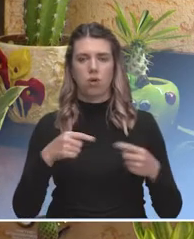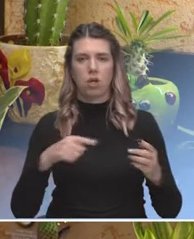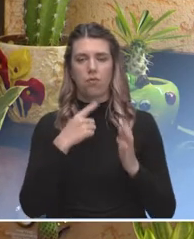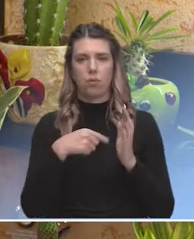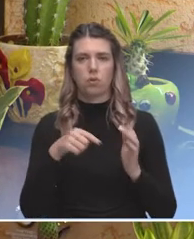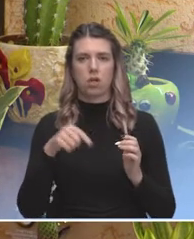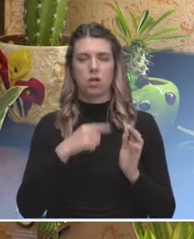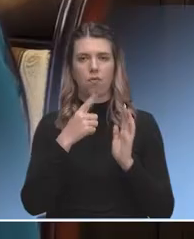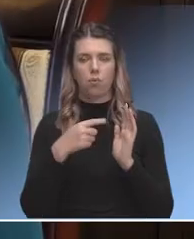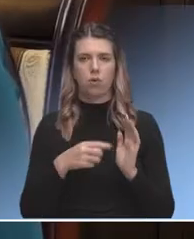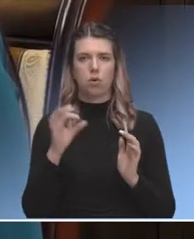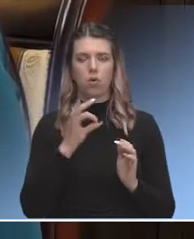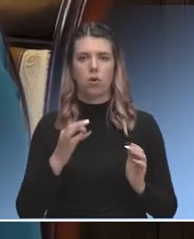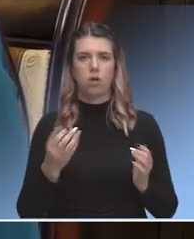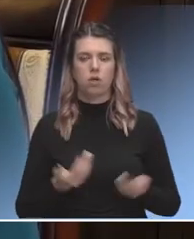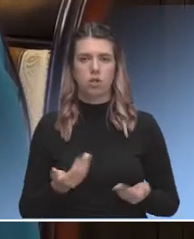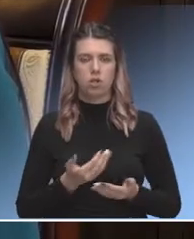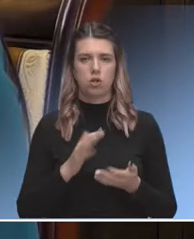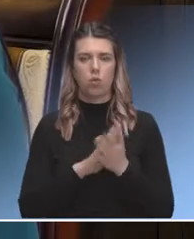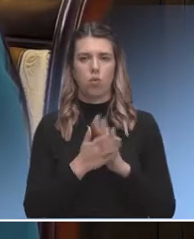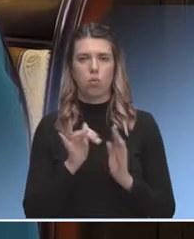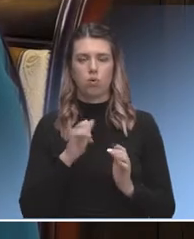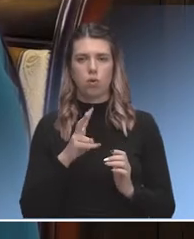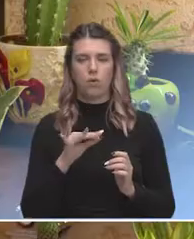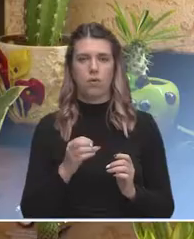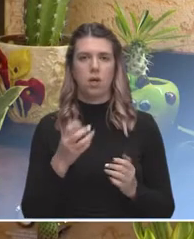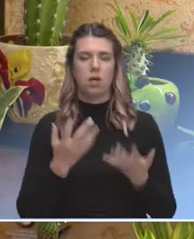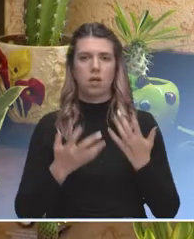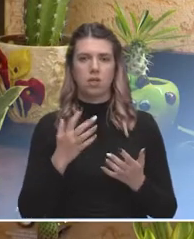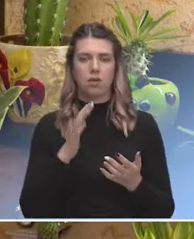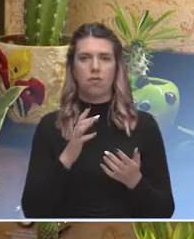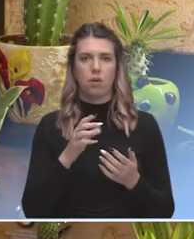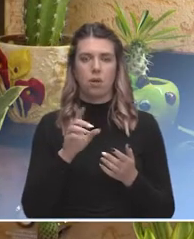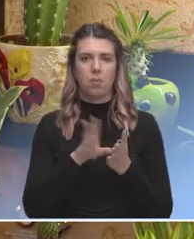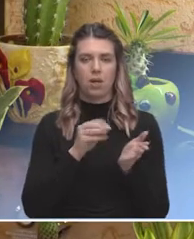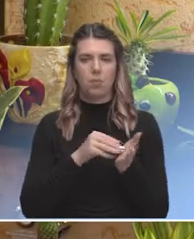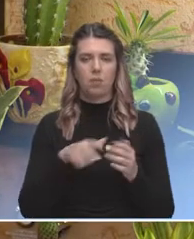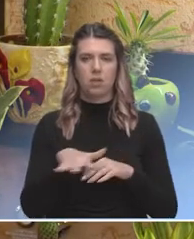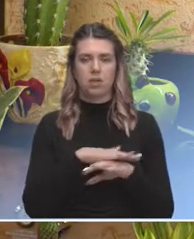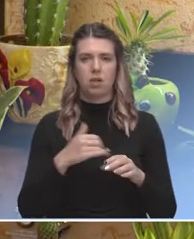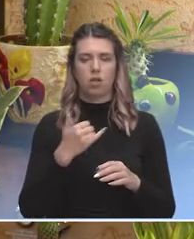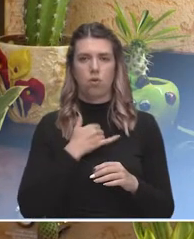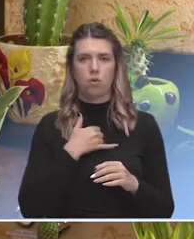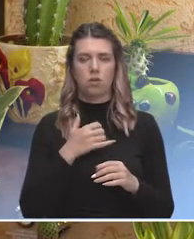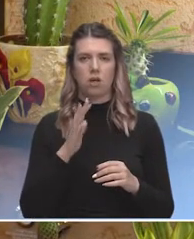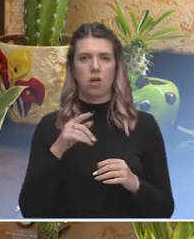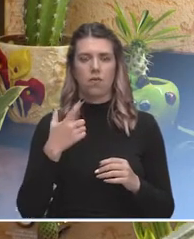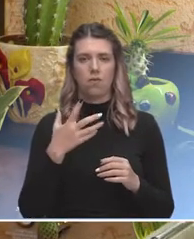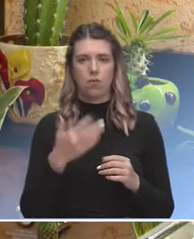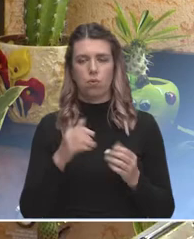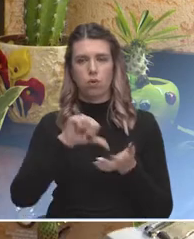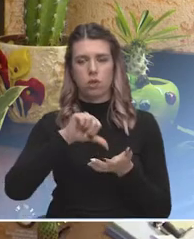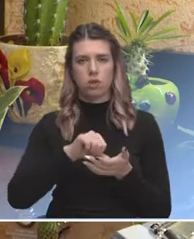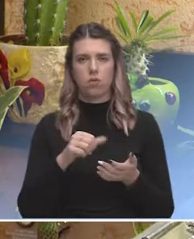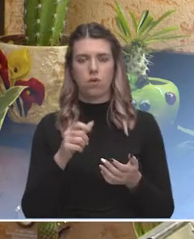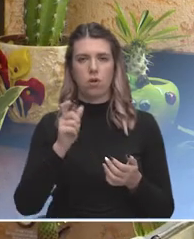остальные вопросы – это вопросы о жилищных условиях. Если в перепись населения у нас в ней